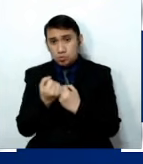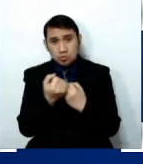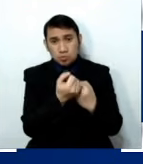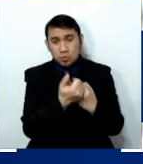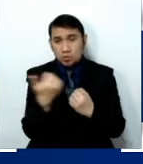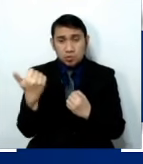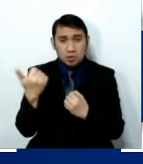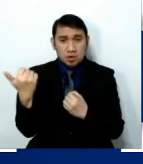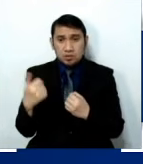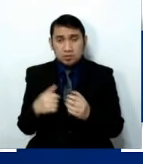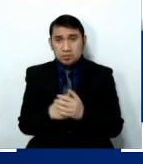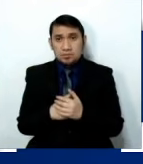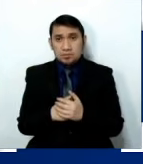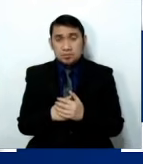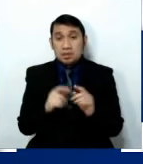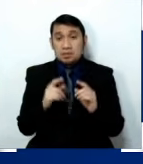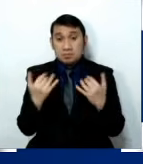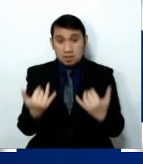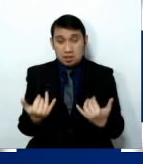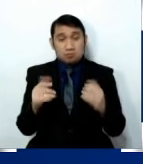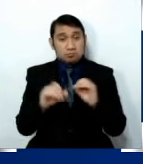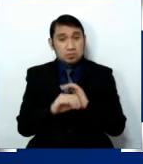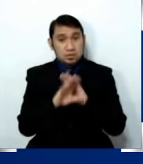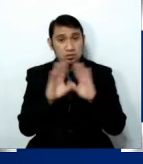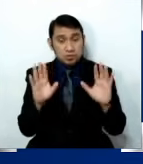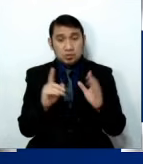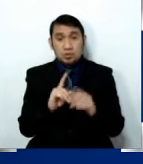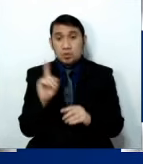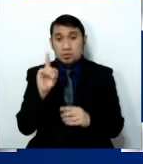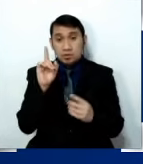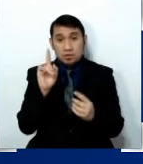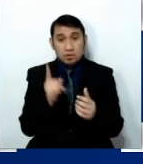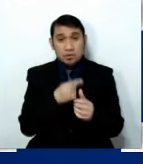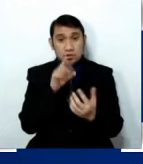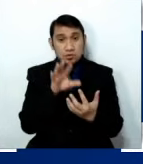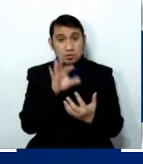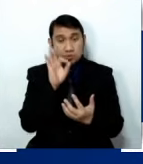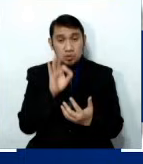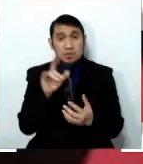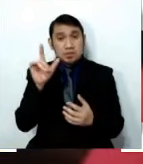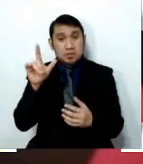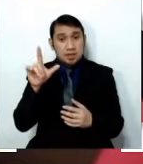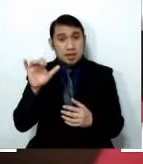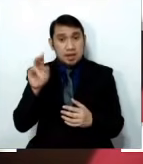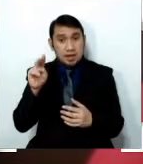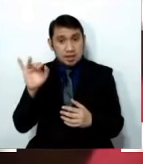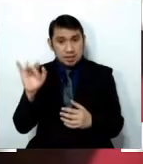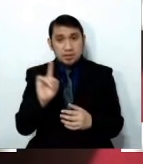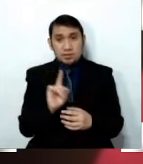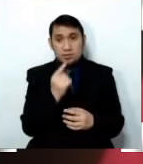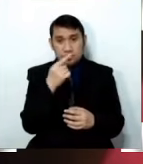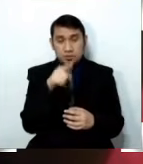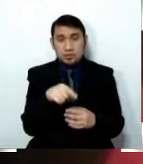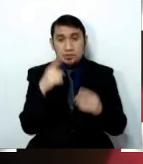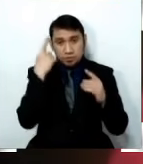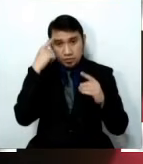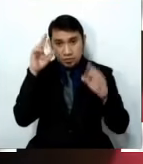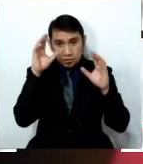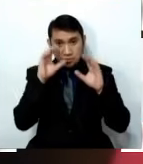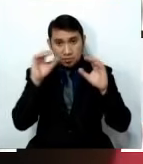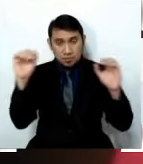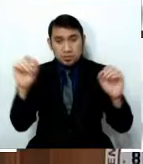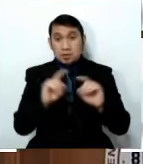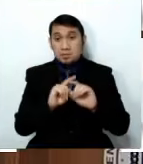aspirant. Malinaw pa rin daw na ang first option ay si Robredo mismo ang tatakbo. Pero hindi na nagkomento ang kampo